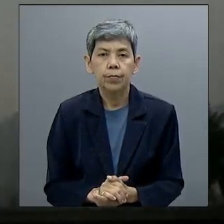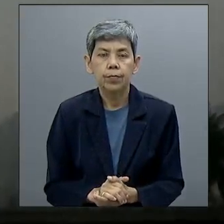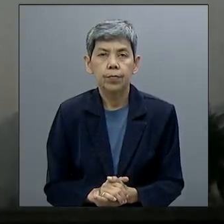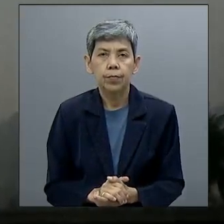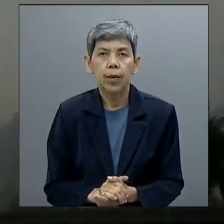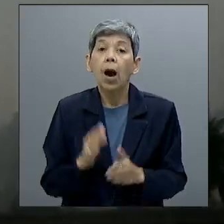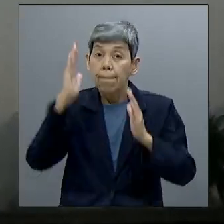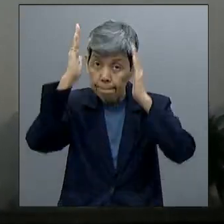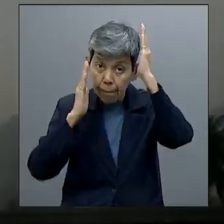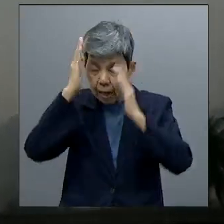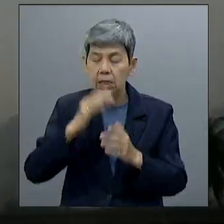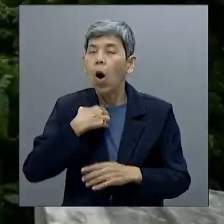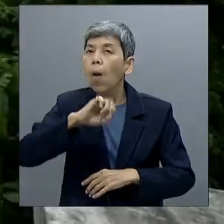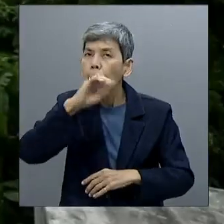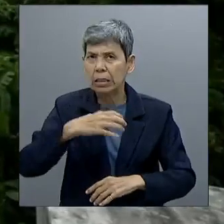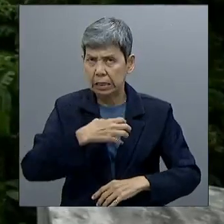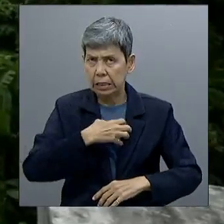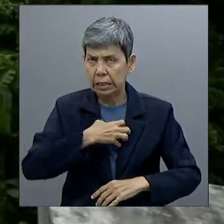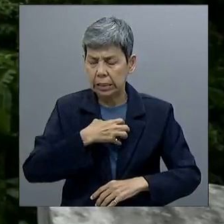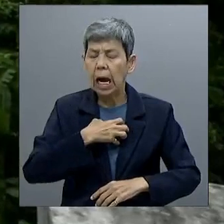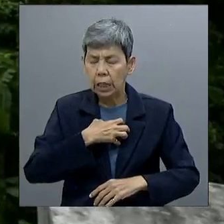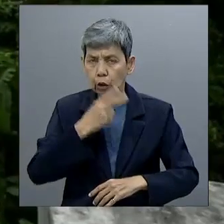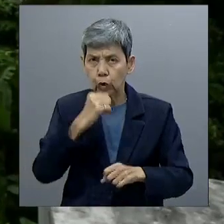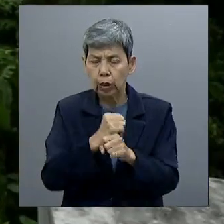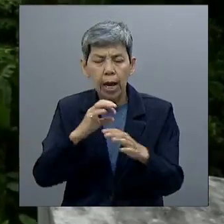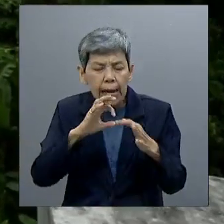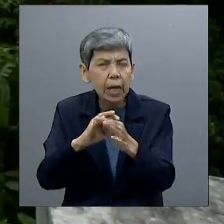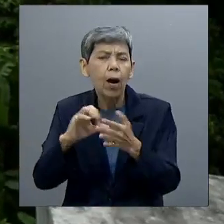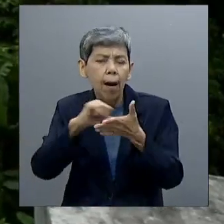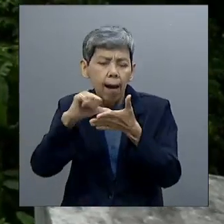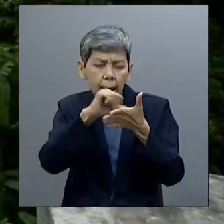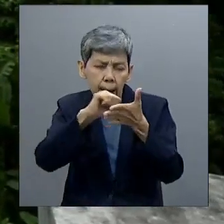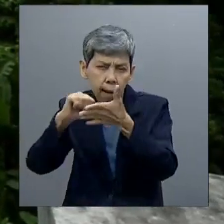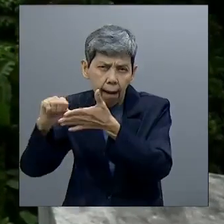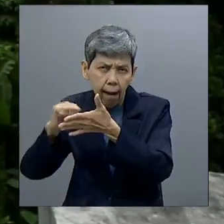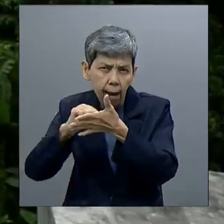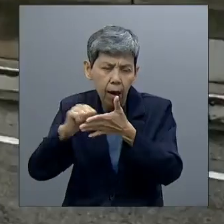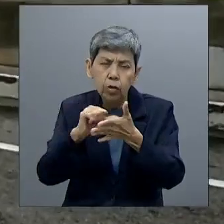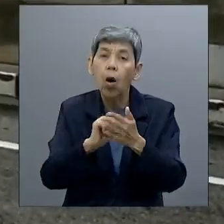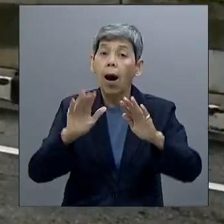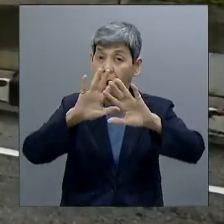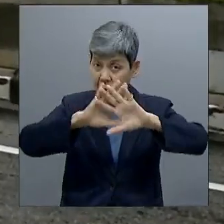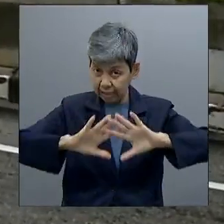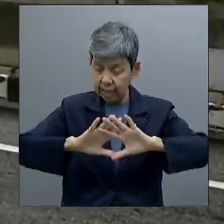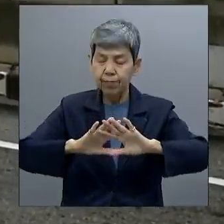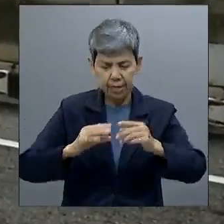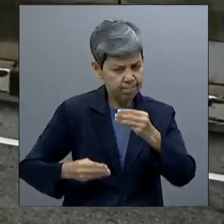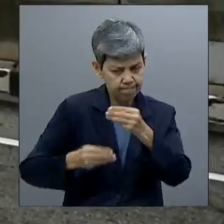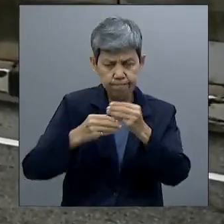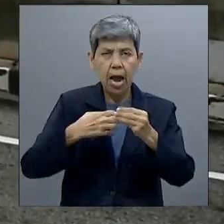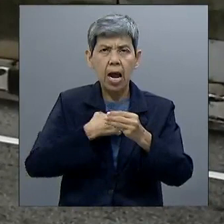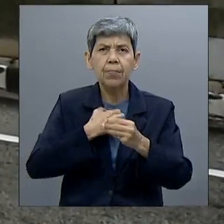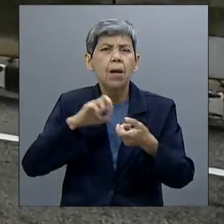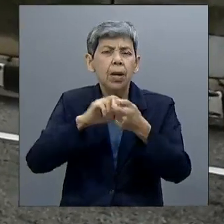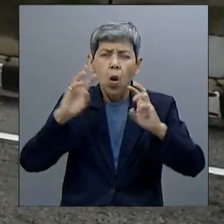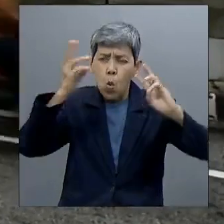ทางการมาเลเซียเน้นย้ำว่าต้องการเห็นมาตรการเหล่านี้มีส่วนในการแก้ปัญหาสำหรับระดับภูมิภาคอาเซียนโดยเหมือนกันนะคะเพราะว่าหมอก